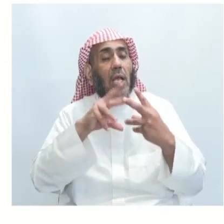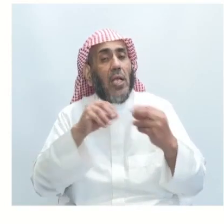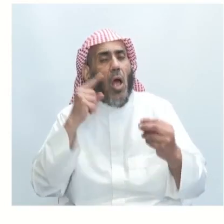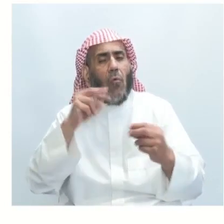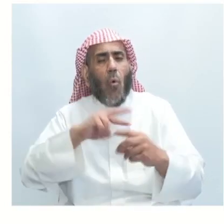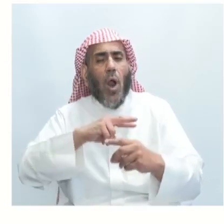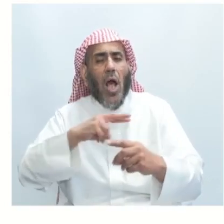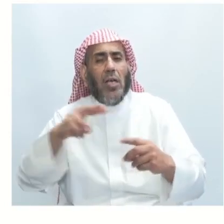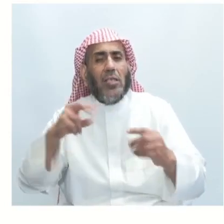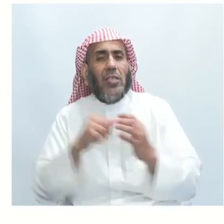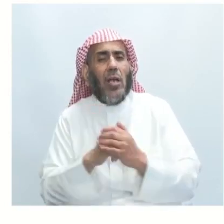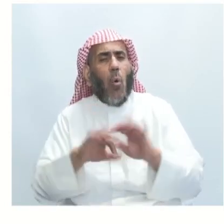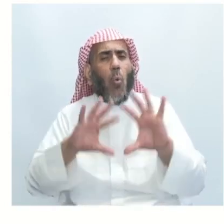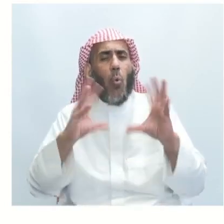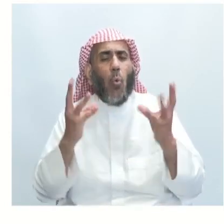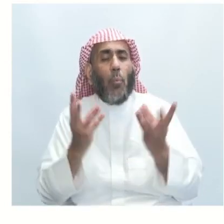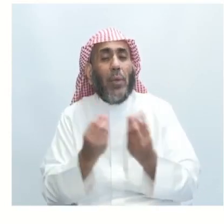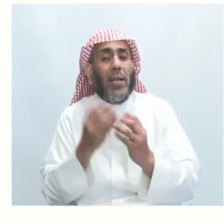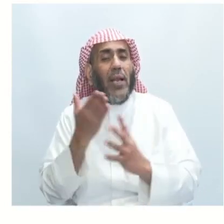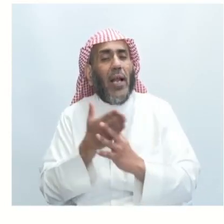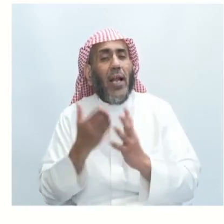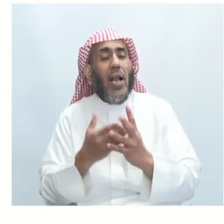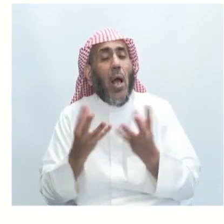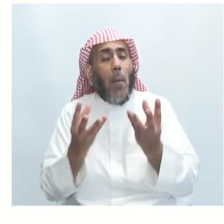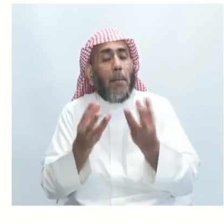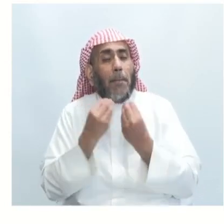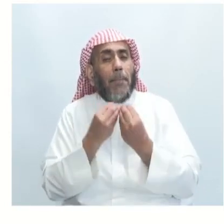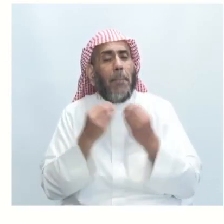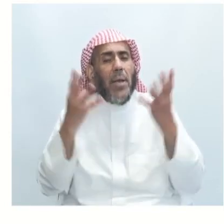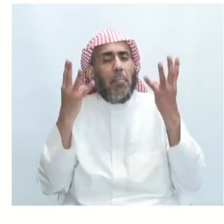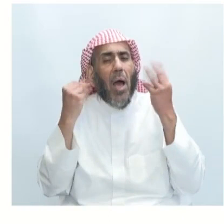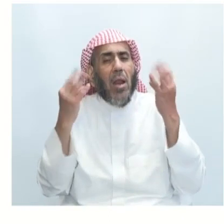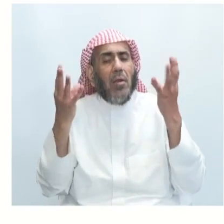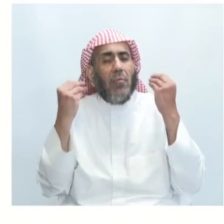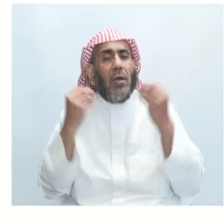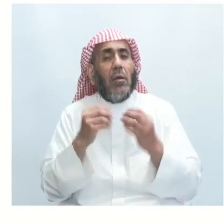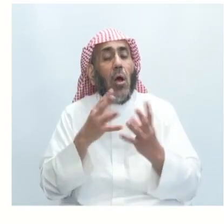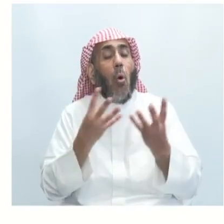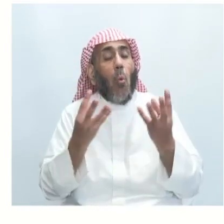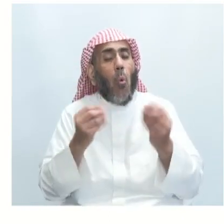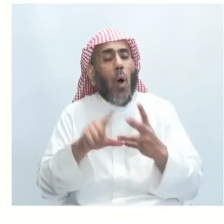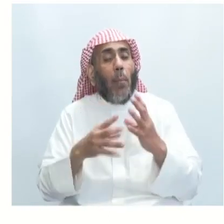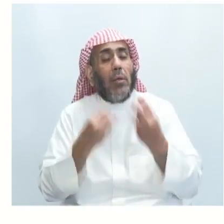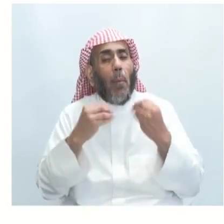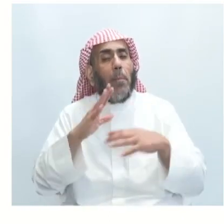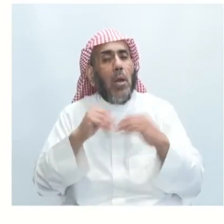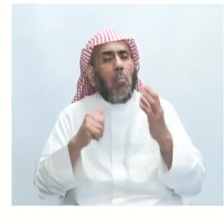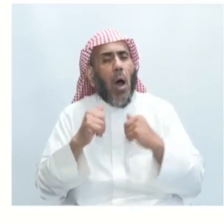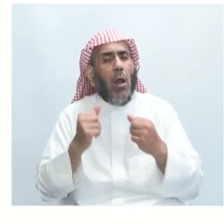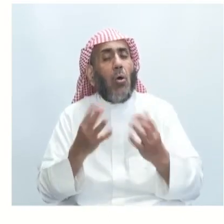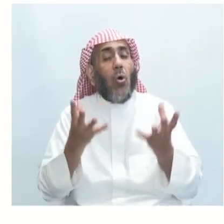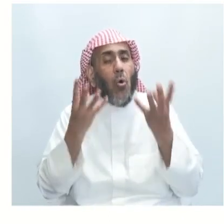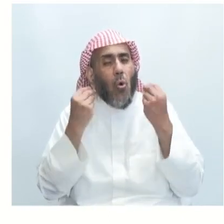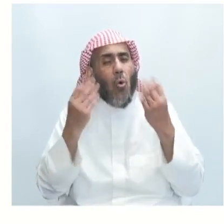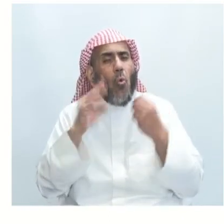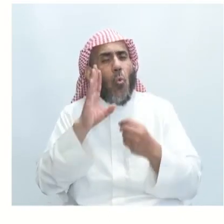على من خلال ما اكتسبناه من معرفه من خلال ما اكتسبناه من مهاره من خلال ما